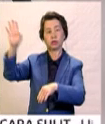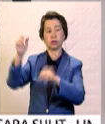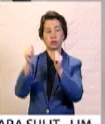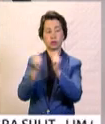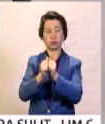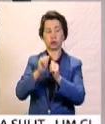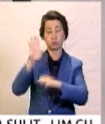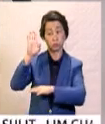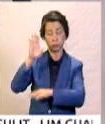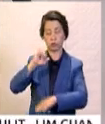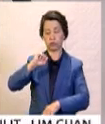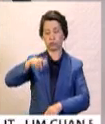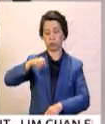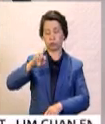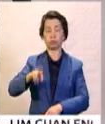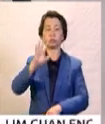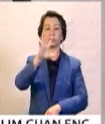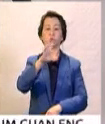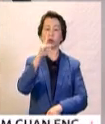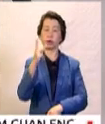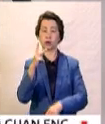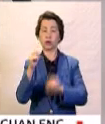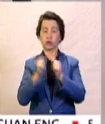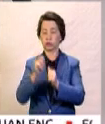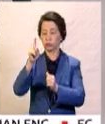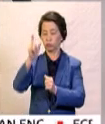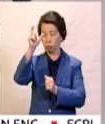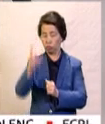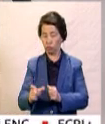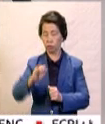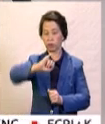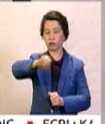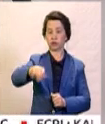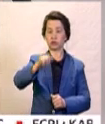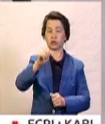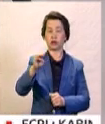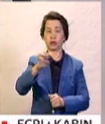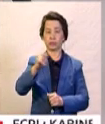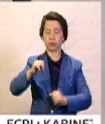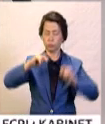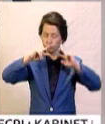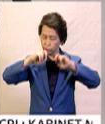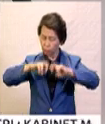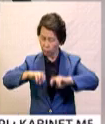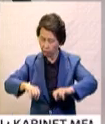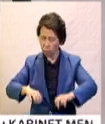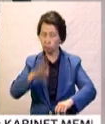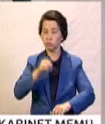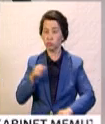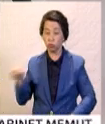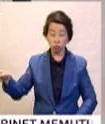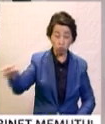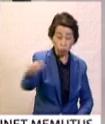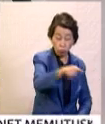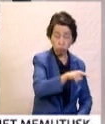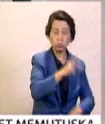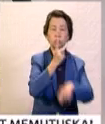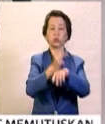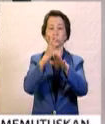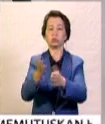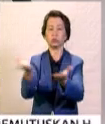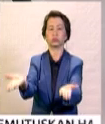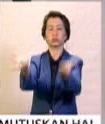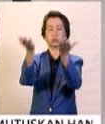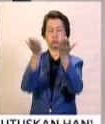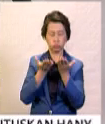jaminan SPRM sebanyak RM5,000 dengan seorang penjamin. Hasil siasatan mendapati kesemua kontraktor itu